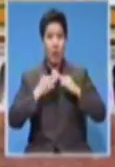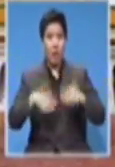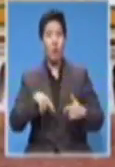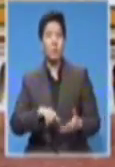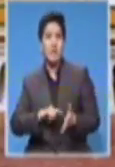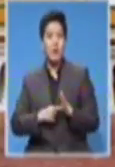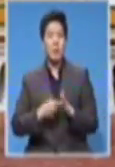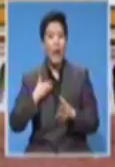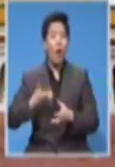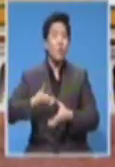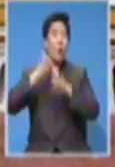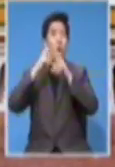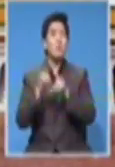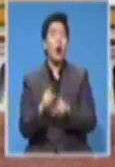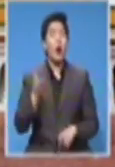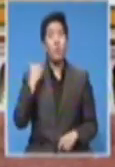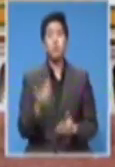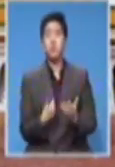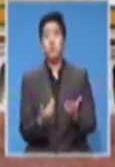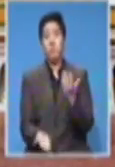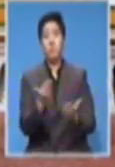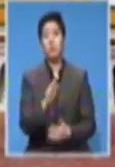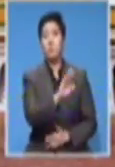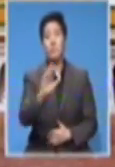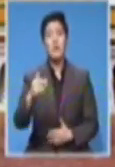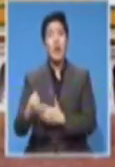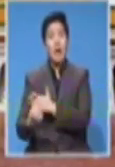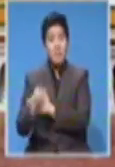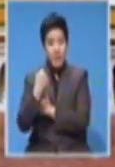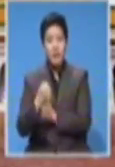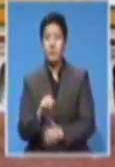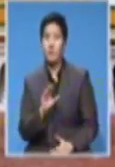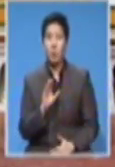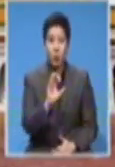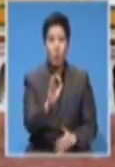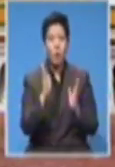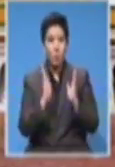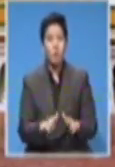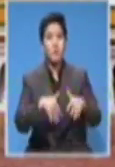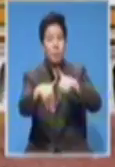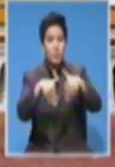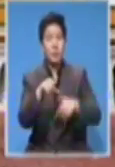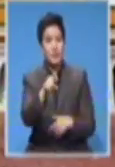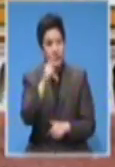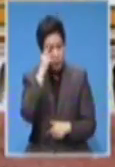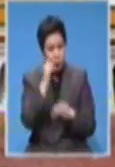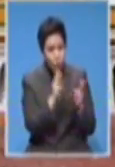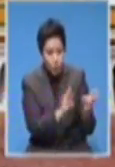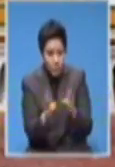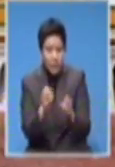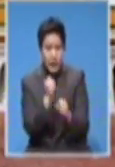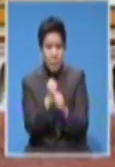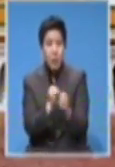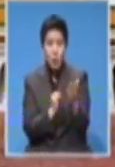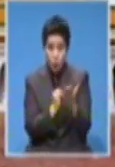ดไปที่เดิมแล้วกลับไปที่เก่ากันอีกหรือก็แล้วแต่ท่านนะอำนาจอยู่ที่ท่านอย่างเงี้ยใช้ในทางที่ถูกต้องแล้วกันเข้าช่องทางมานะ